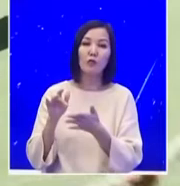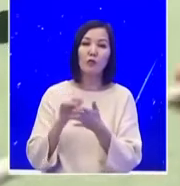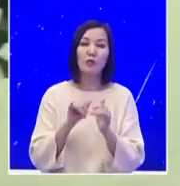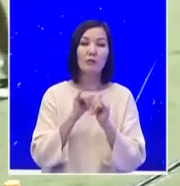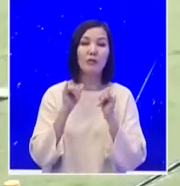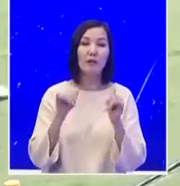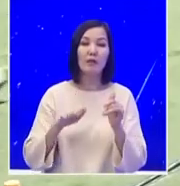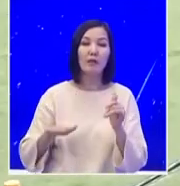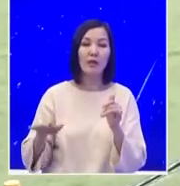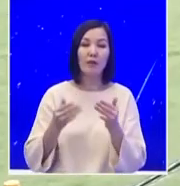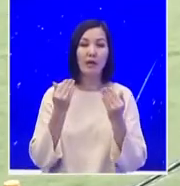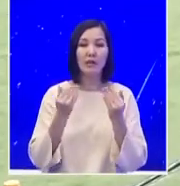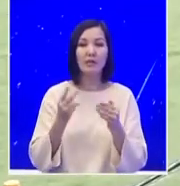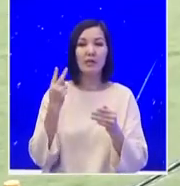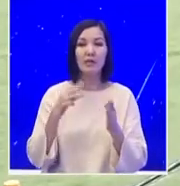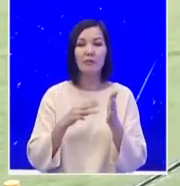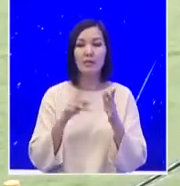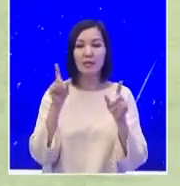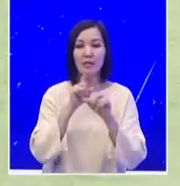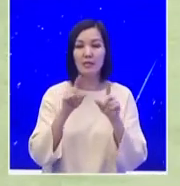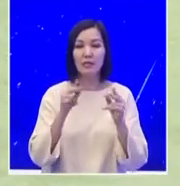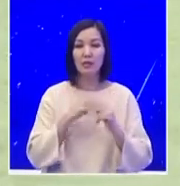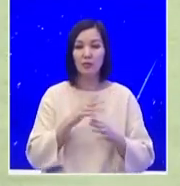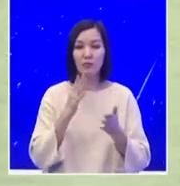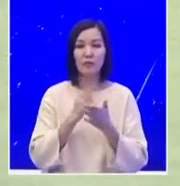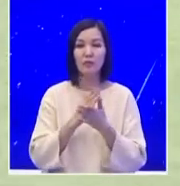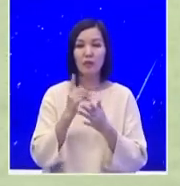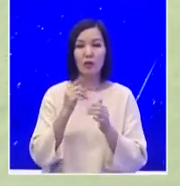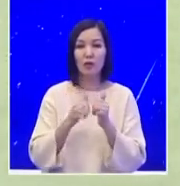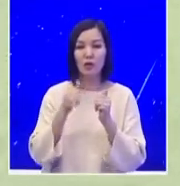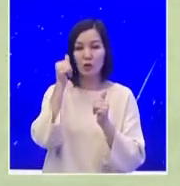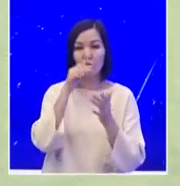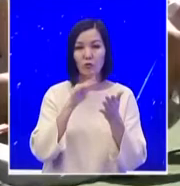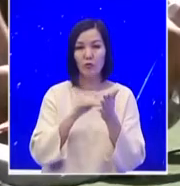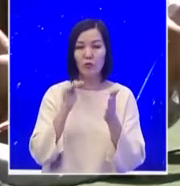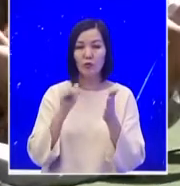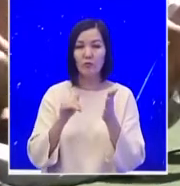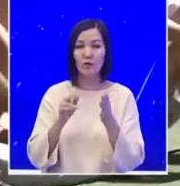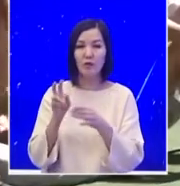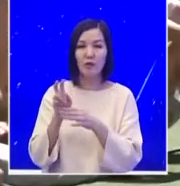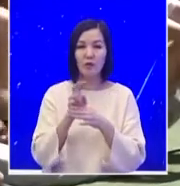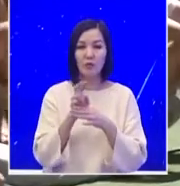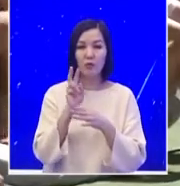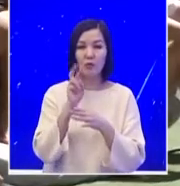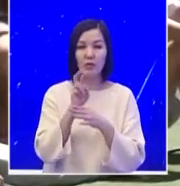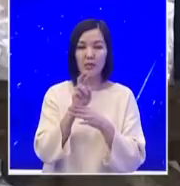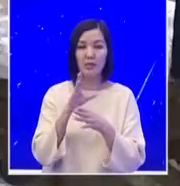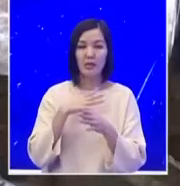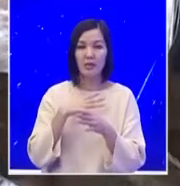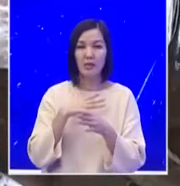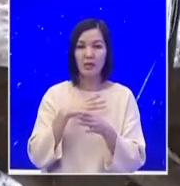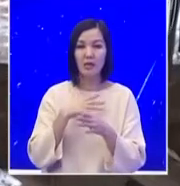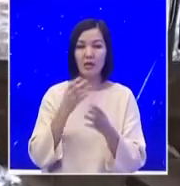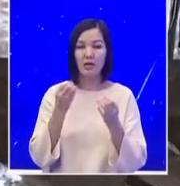аймақ. Бұл салада бүгінгі күнде 28 нысан жұмыс істеп тұр. Жыл сайын 9 мыңға тарта келушіні қабылдайды. Алда ауданда тағы да